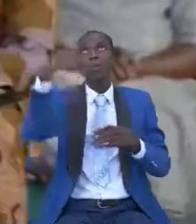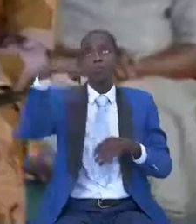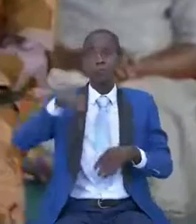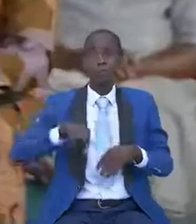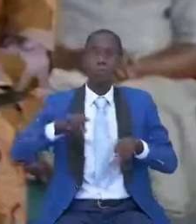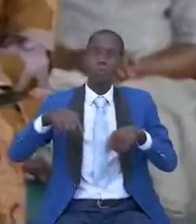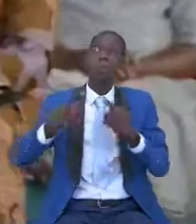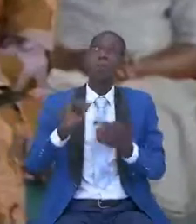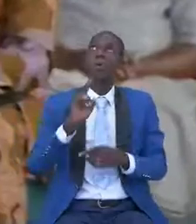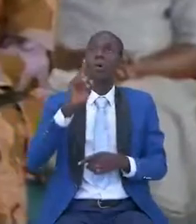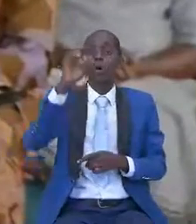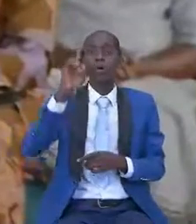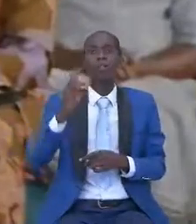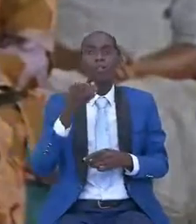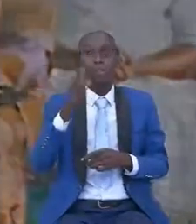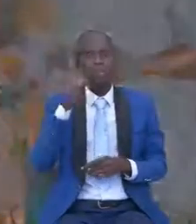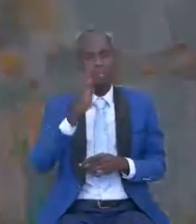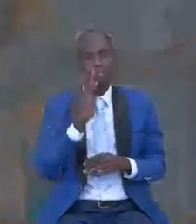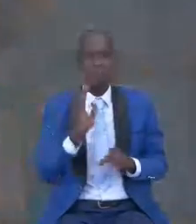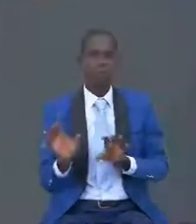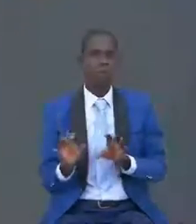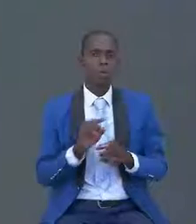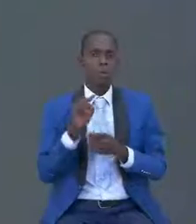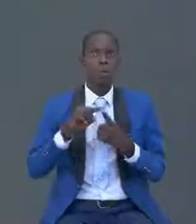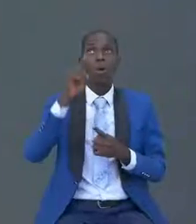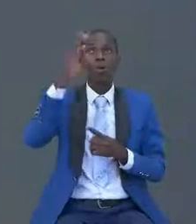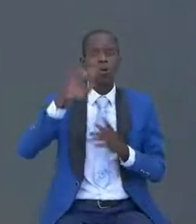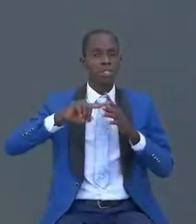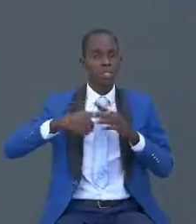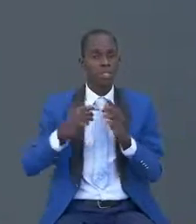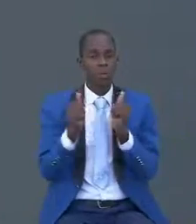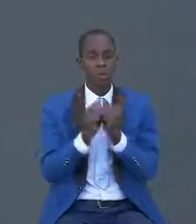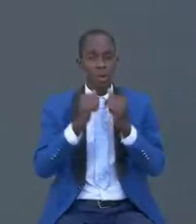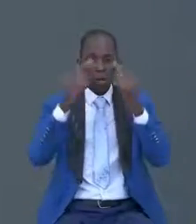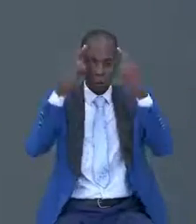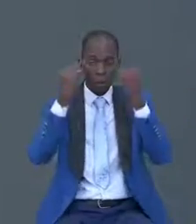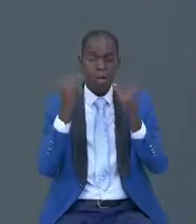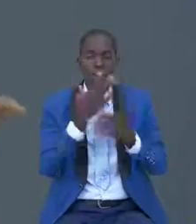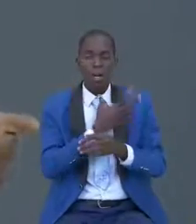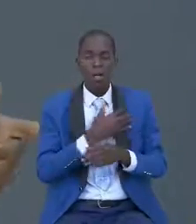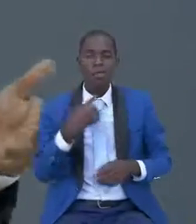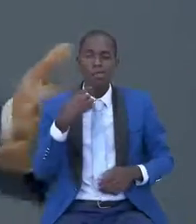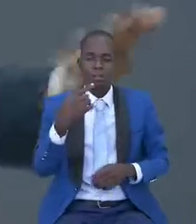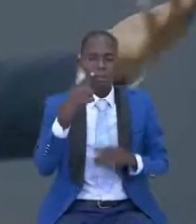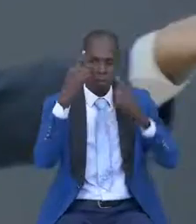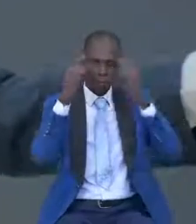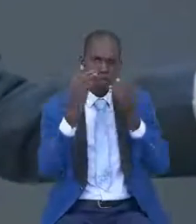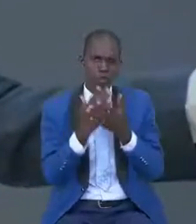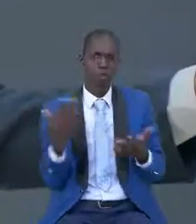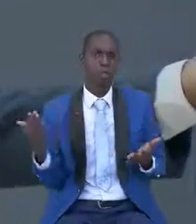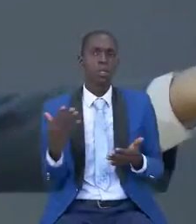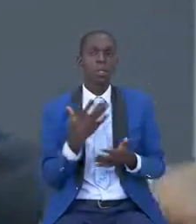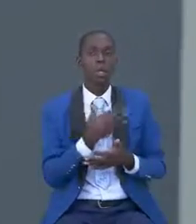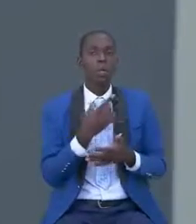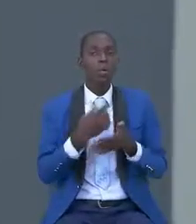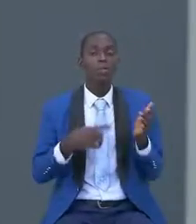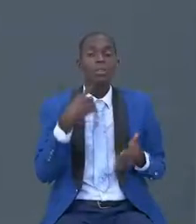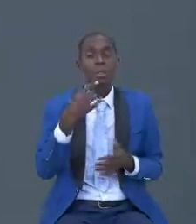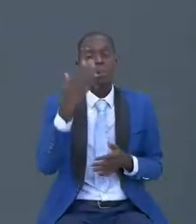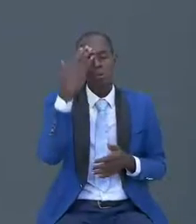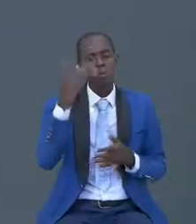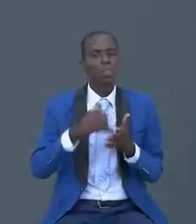Quand Dieu a commencé avec Moïse, il lui a dit quelque chose. Et ce qu'il lui a dit, c'est l'histoire